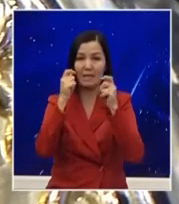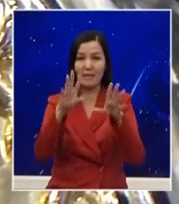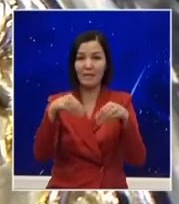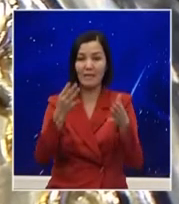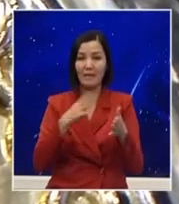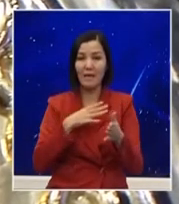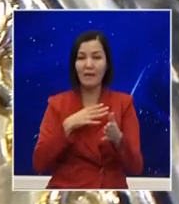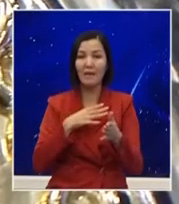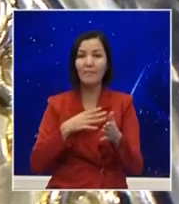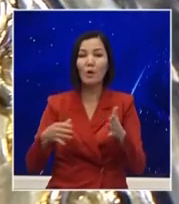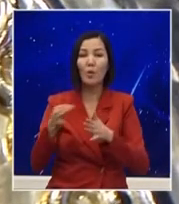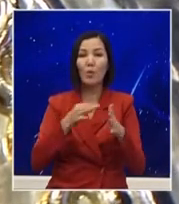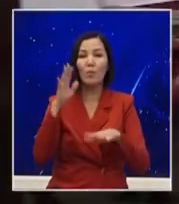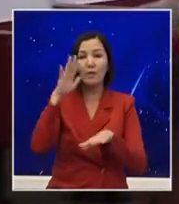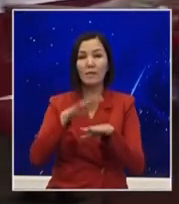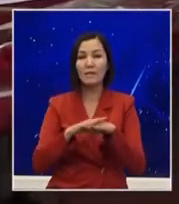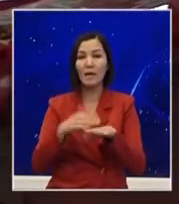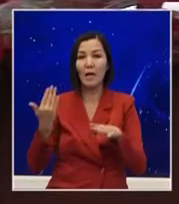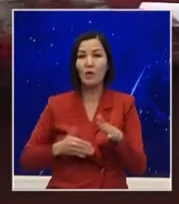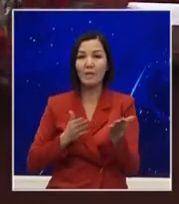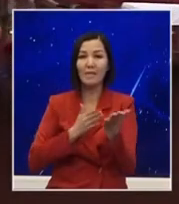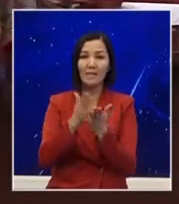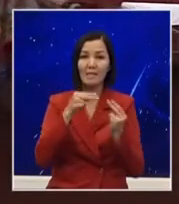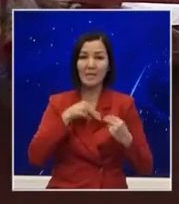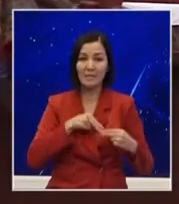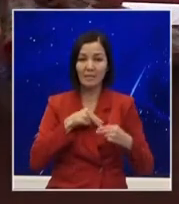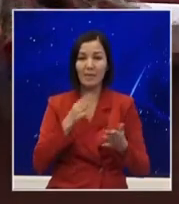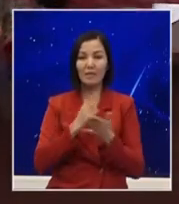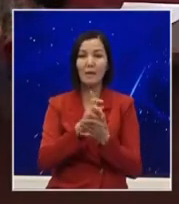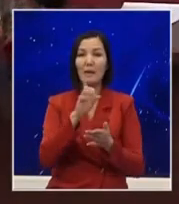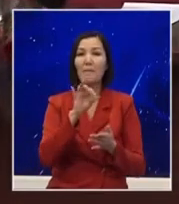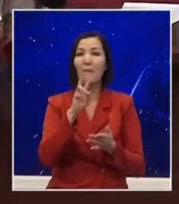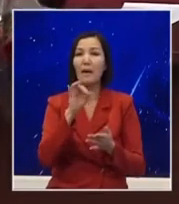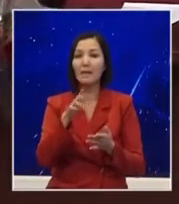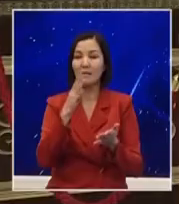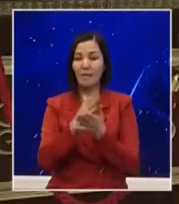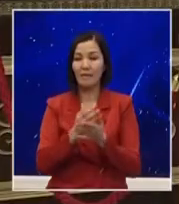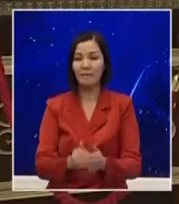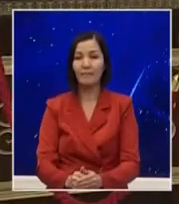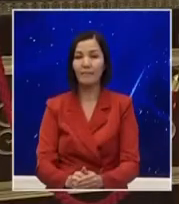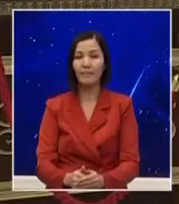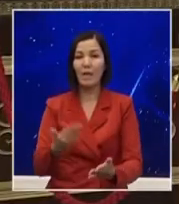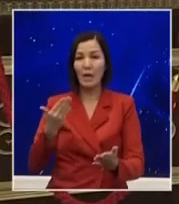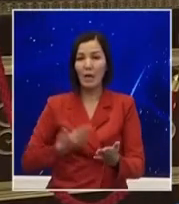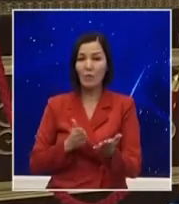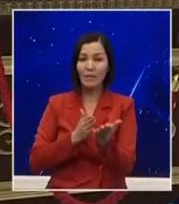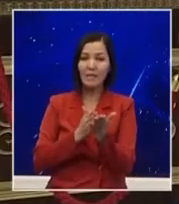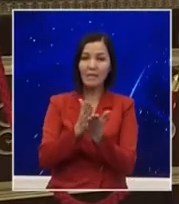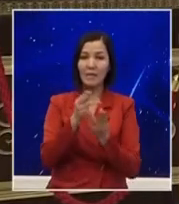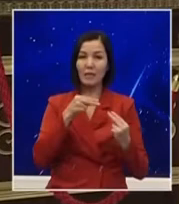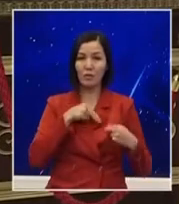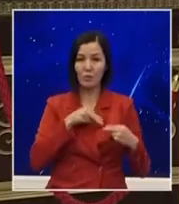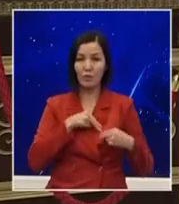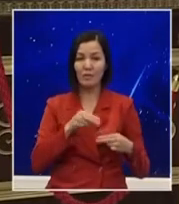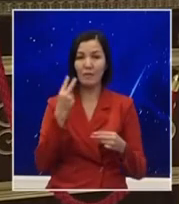тақты. Қатарында облыстың әлеуметтік саласында қызмет етіп жүрген Бақыт Тоқтарқызы да бар. Әлеуметтік салада 20